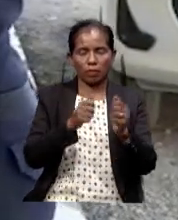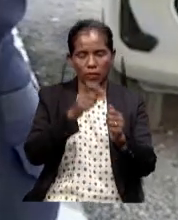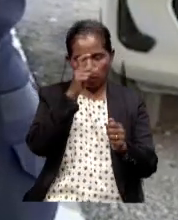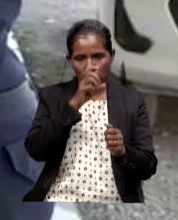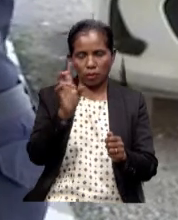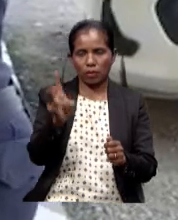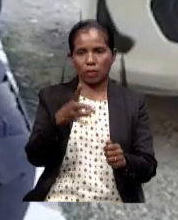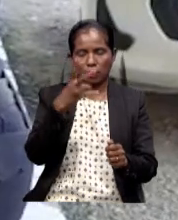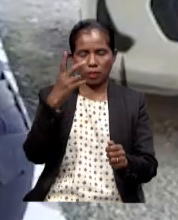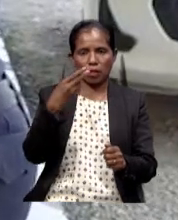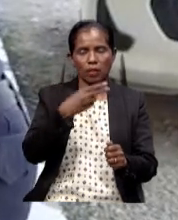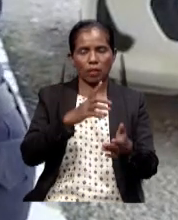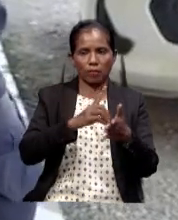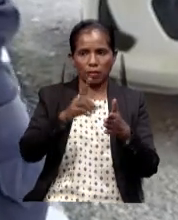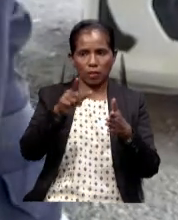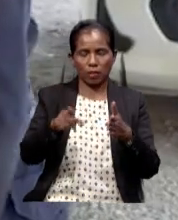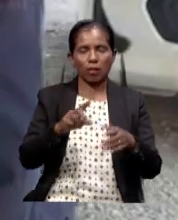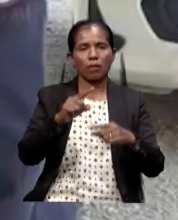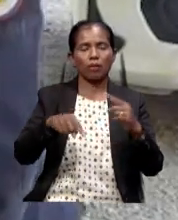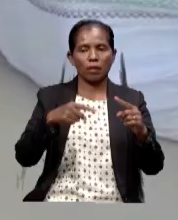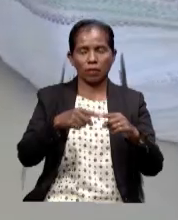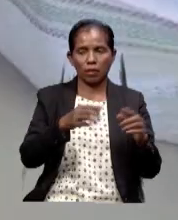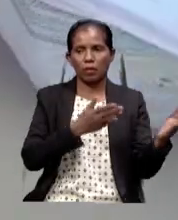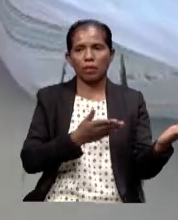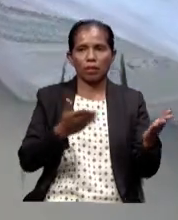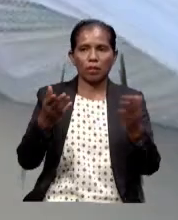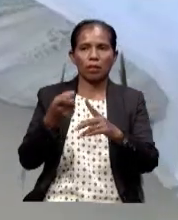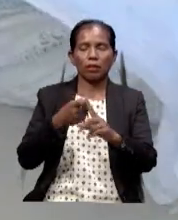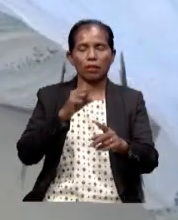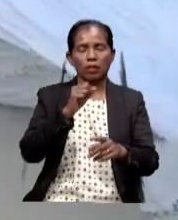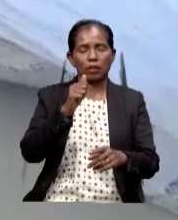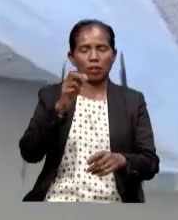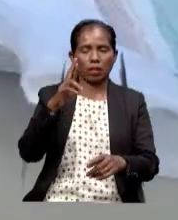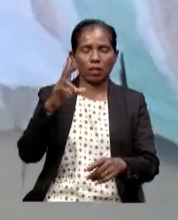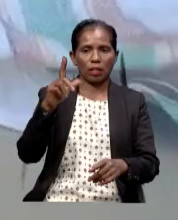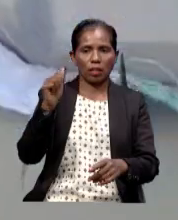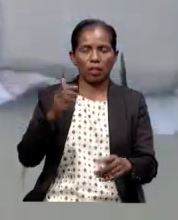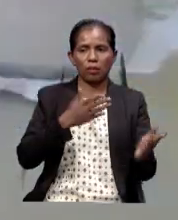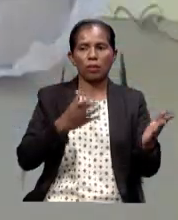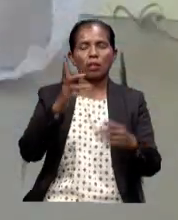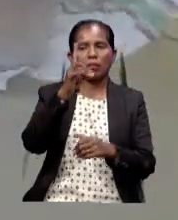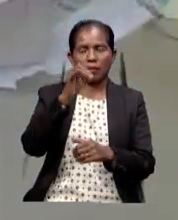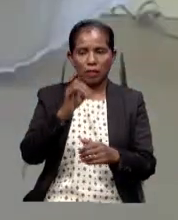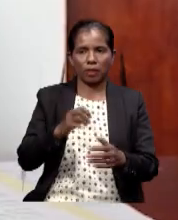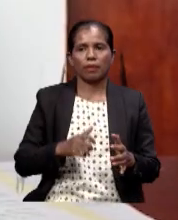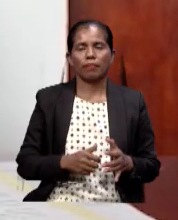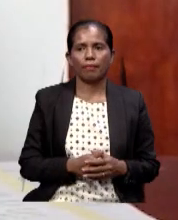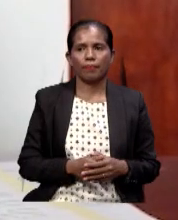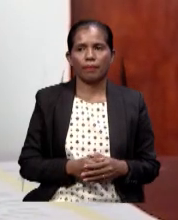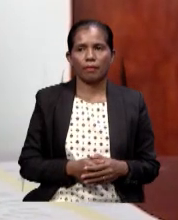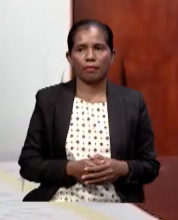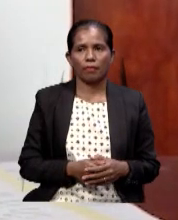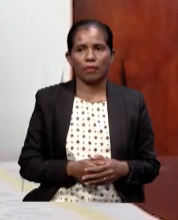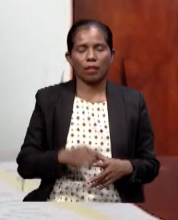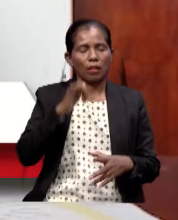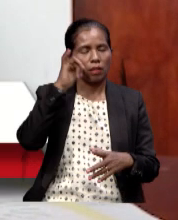hitung, kinta semanane, uang hira atu ultrapasa husi sarlala atu lori badilim. Forse che